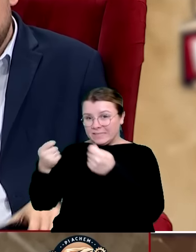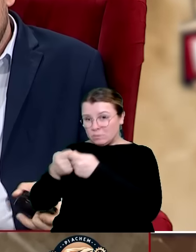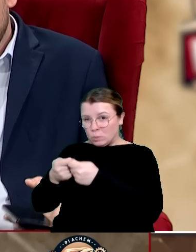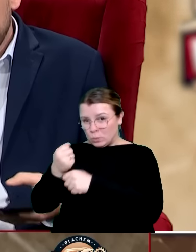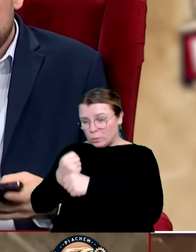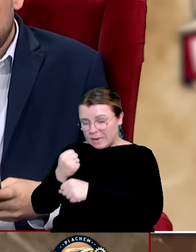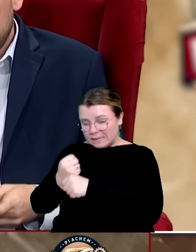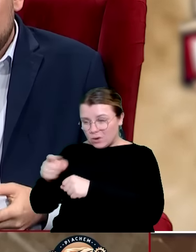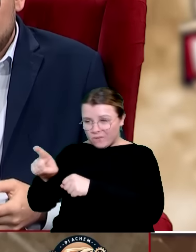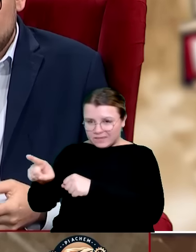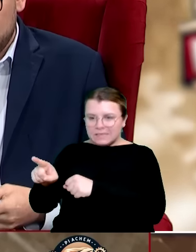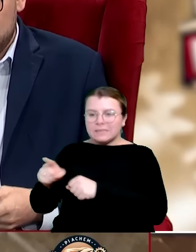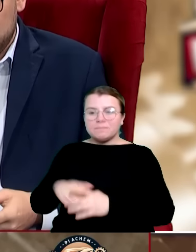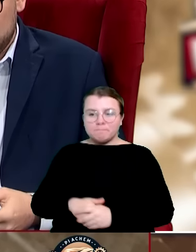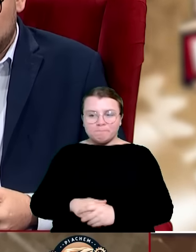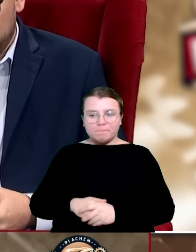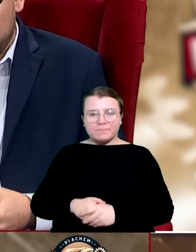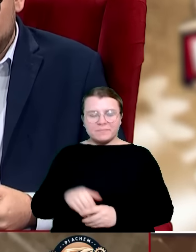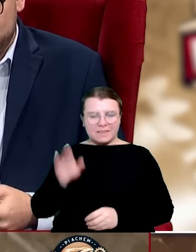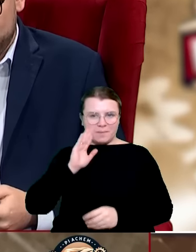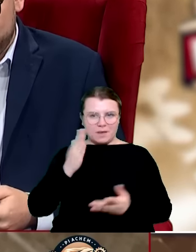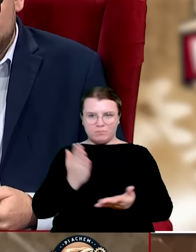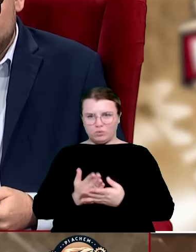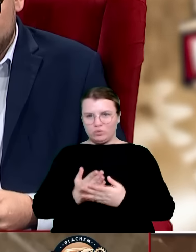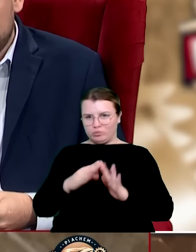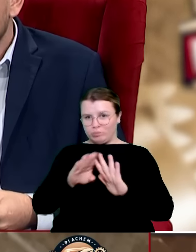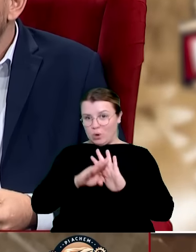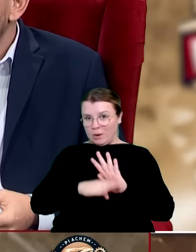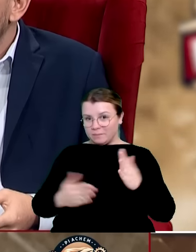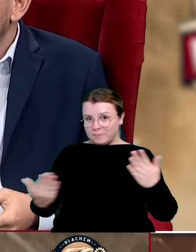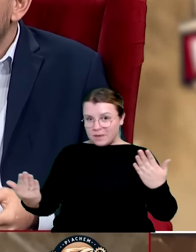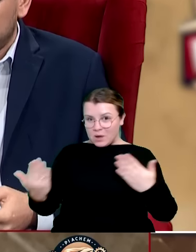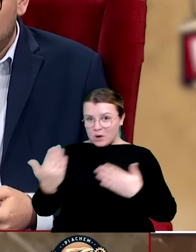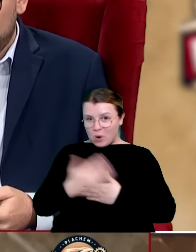układa. No i co? I tak chyba zakończymy nasz program.